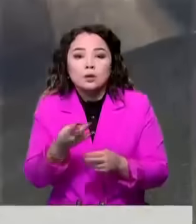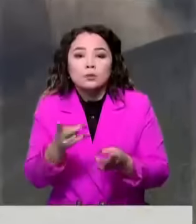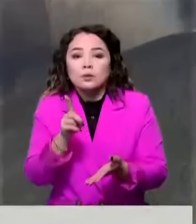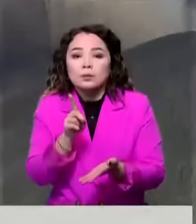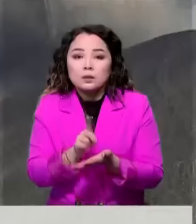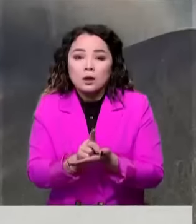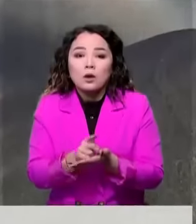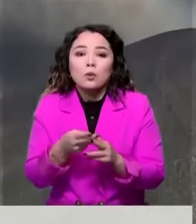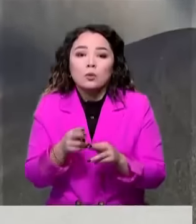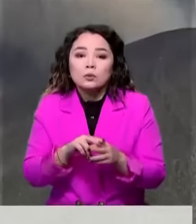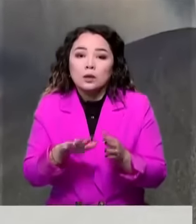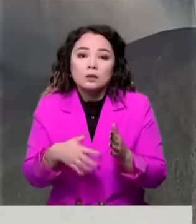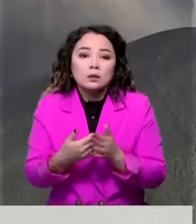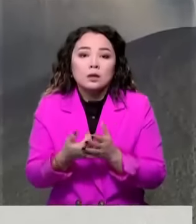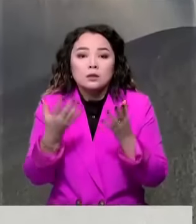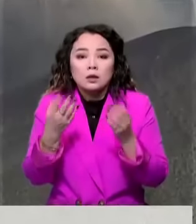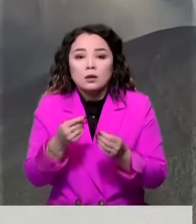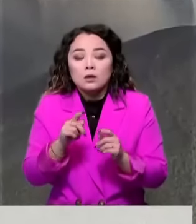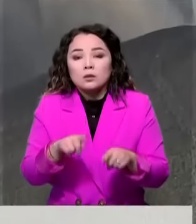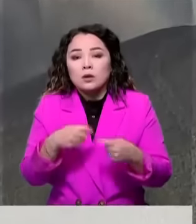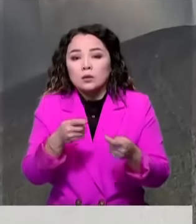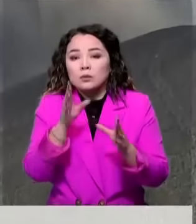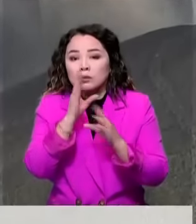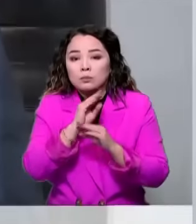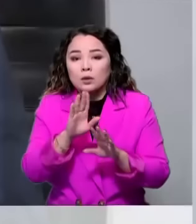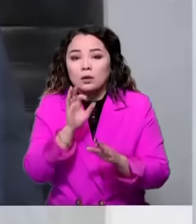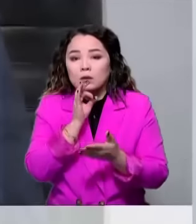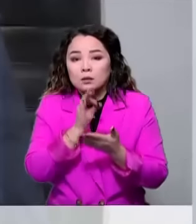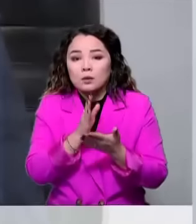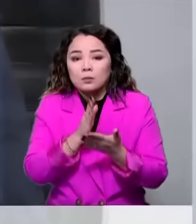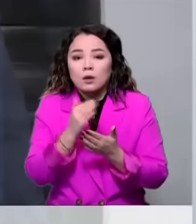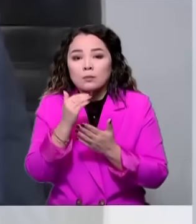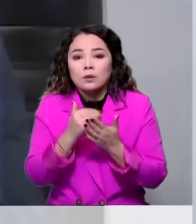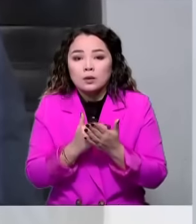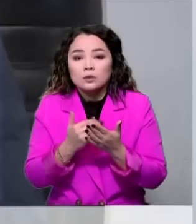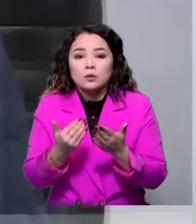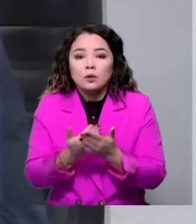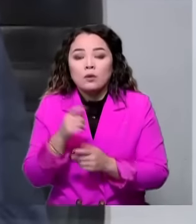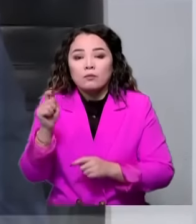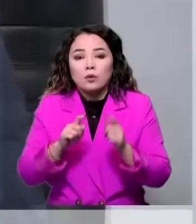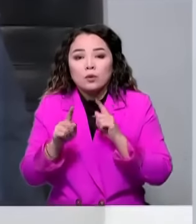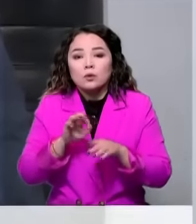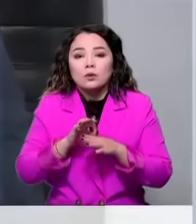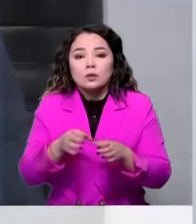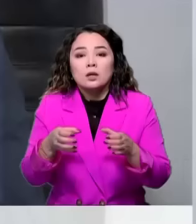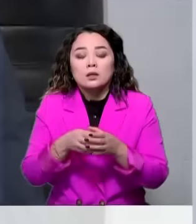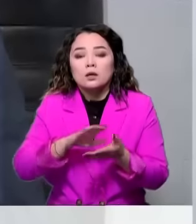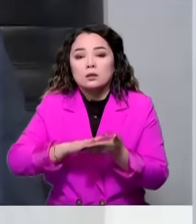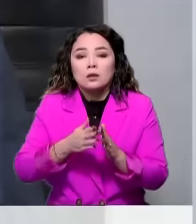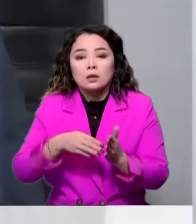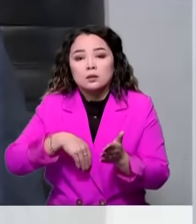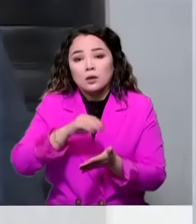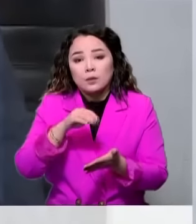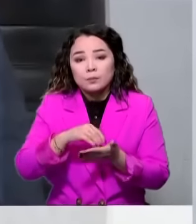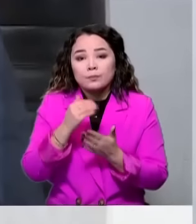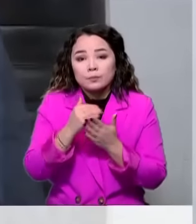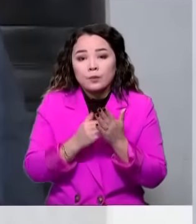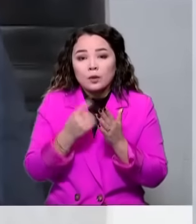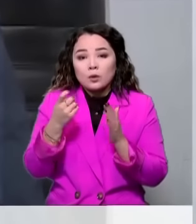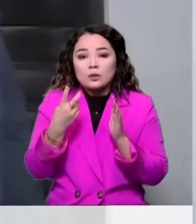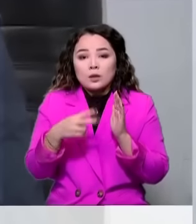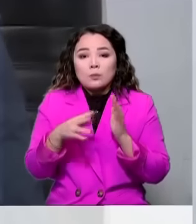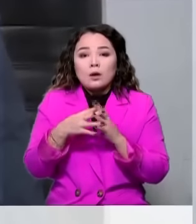міндет. Бірақ осы күнге дейін әлі тапсырып үлгермегендері бар. По программе форвардного закупа. Форвардтық сатып алу бағдарламасы бойынша